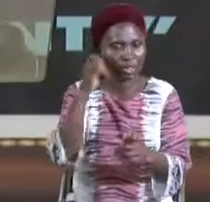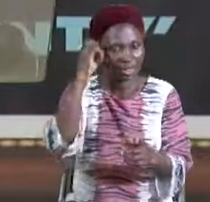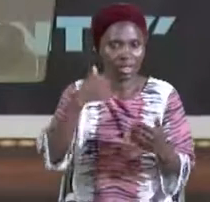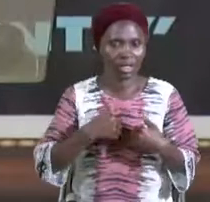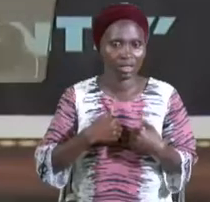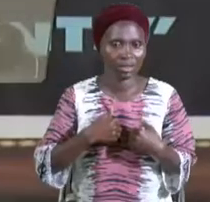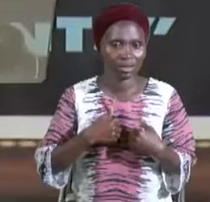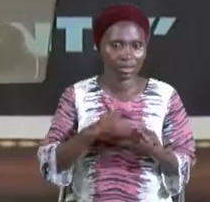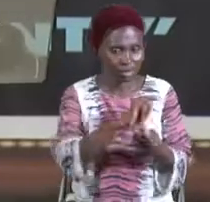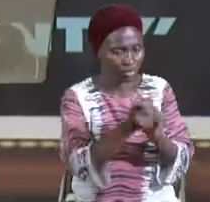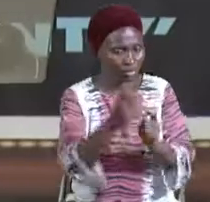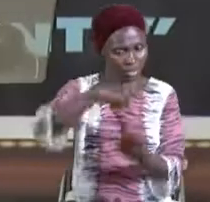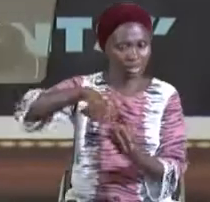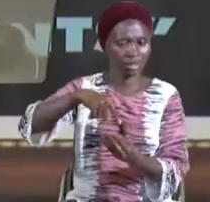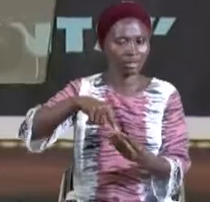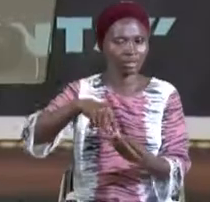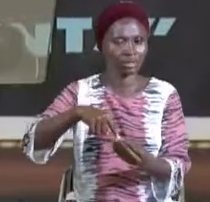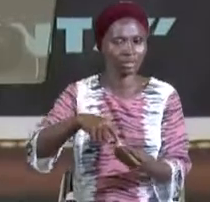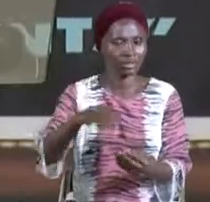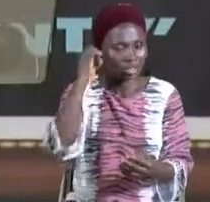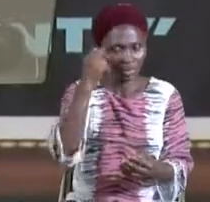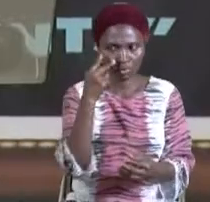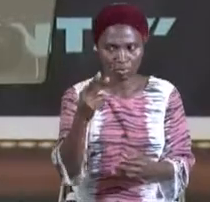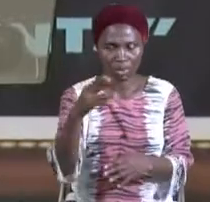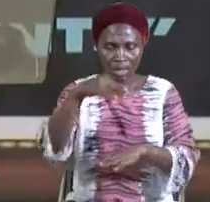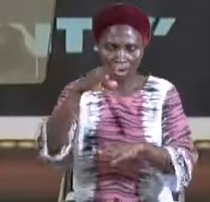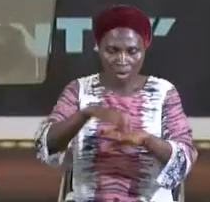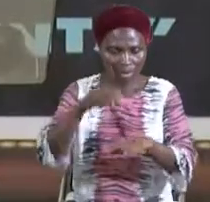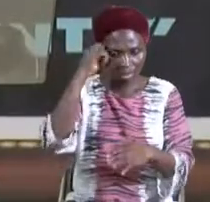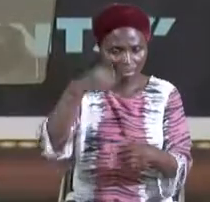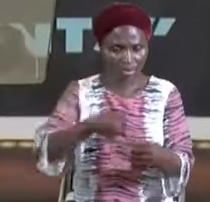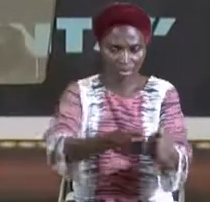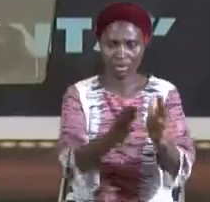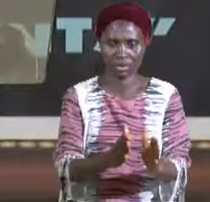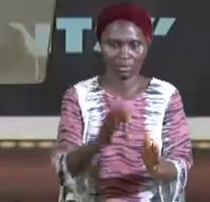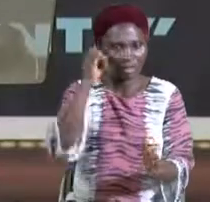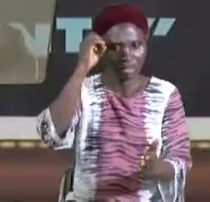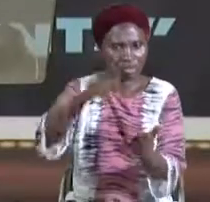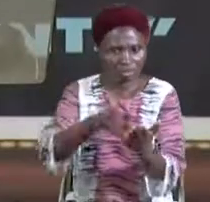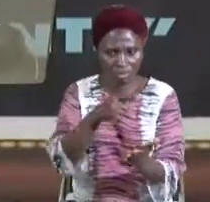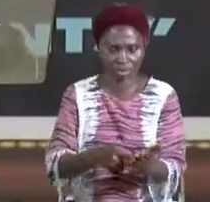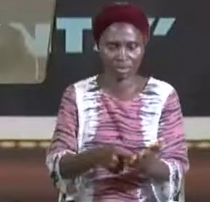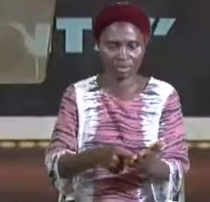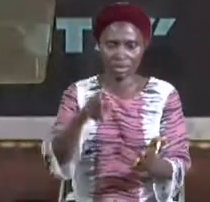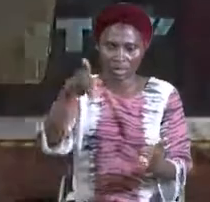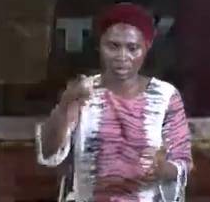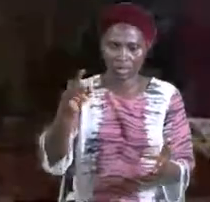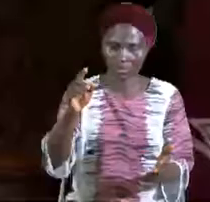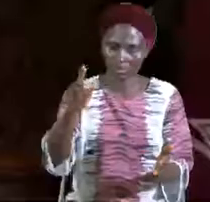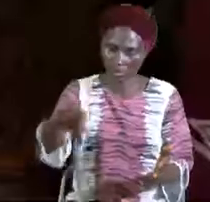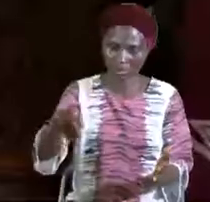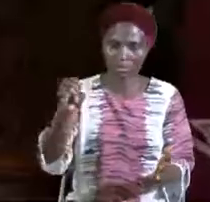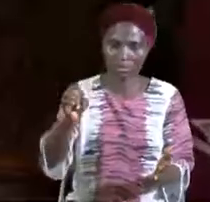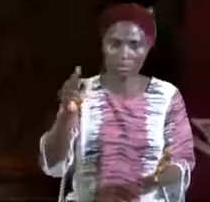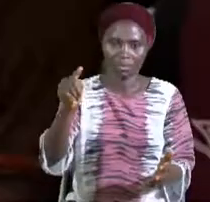retournant et regardant ses disciples, réprimanda Pierre et dit, « Dites-moi,